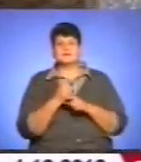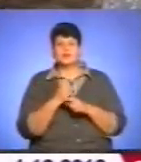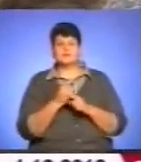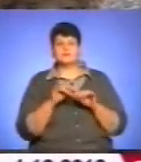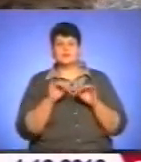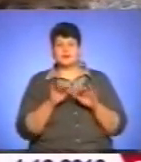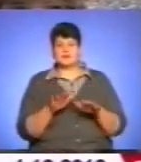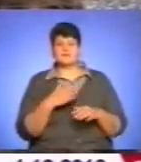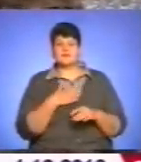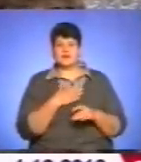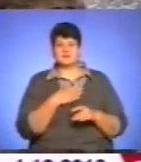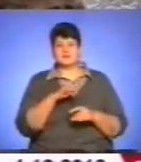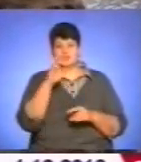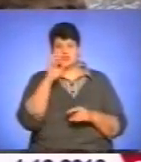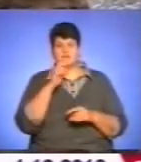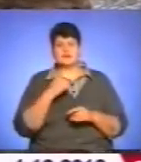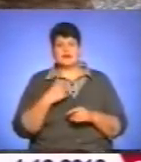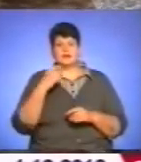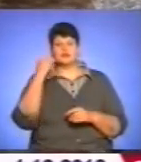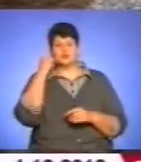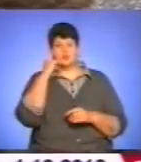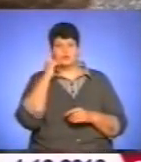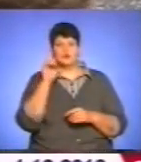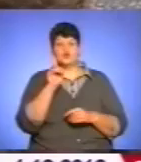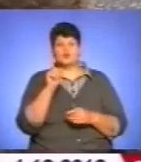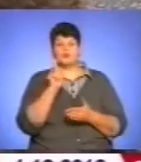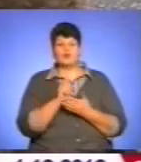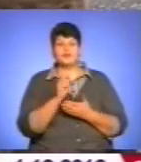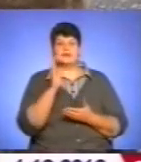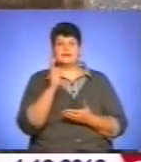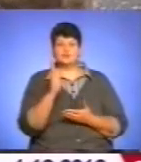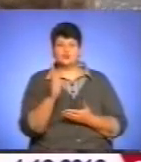менше курили? Я думаю, що то повинна бути,